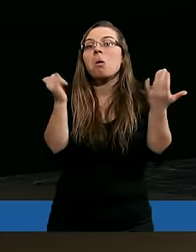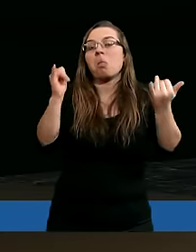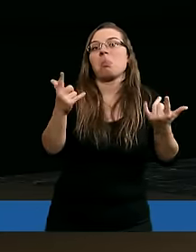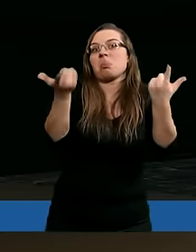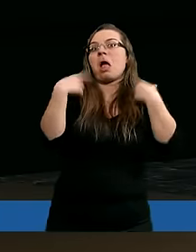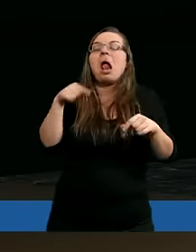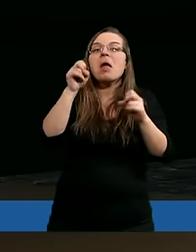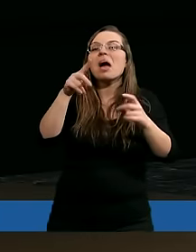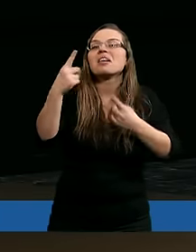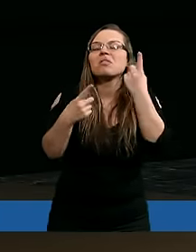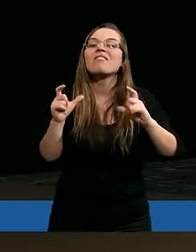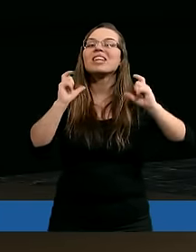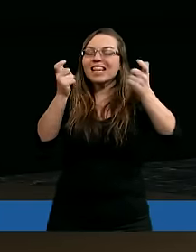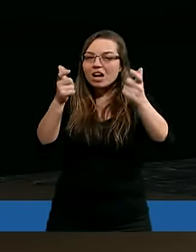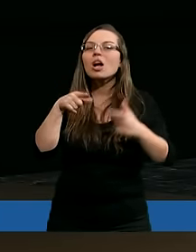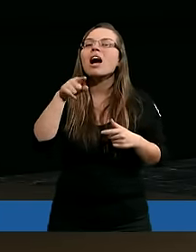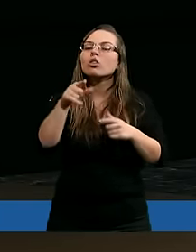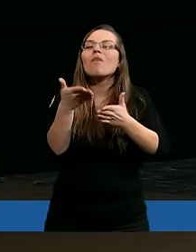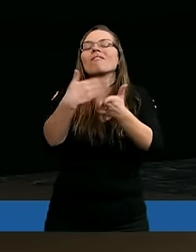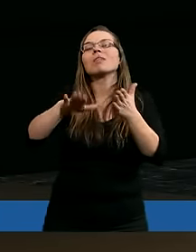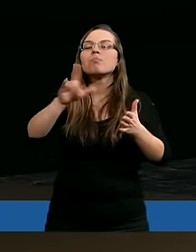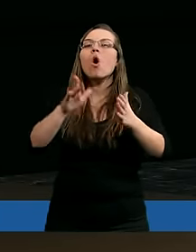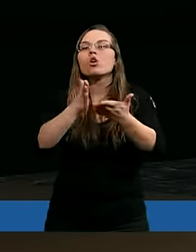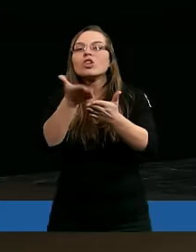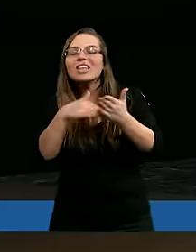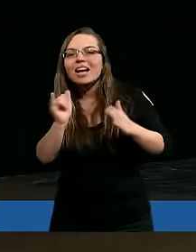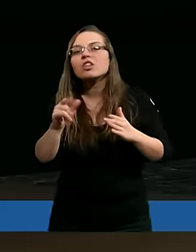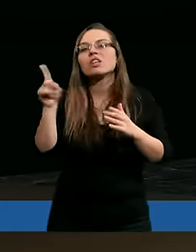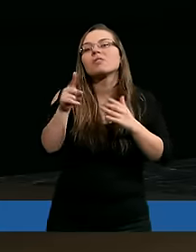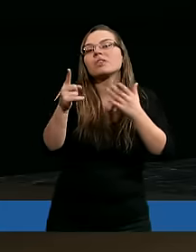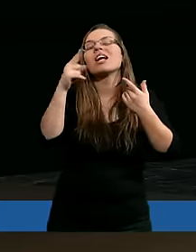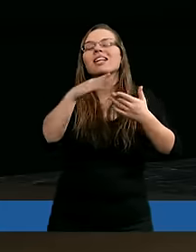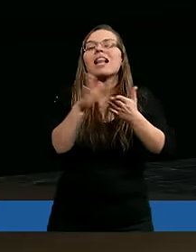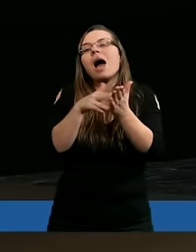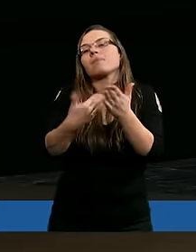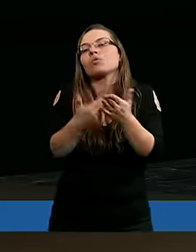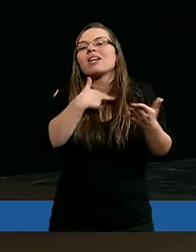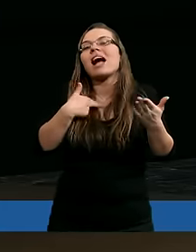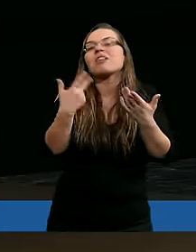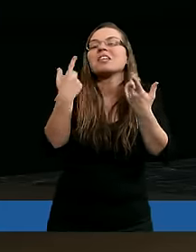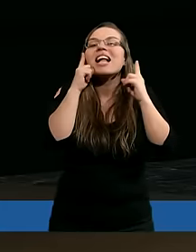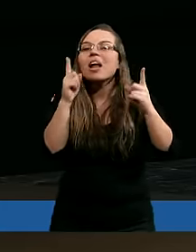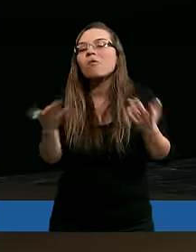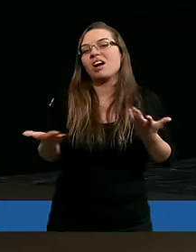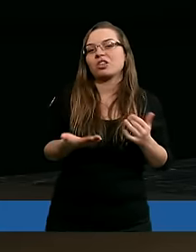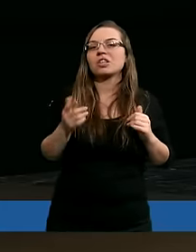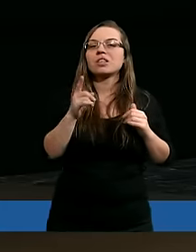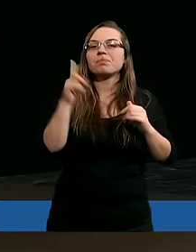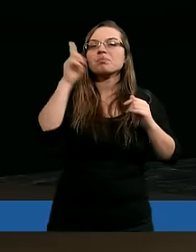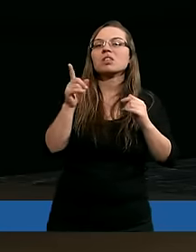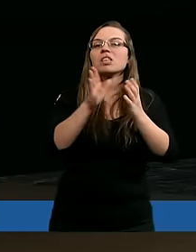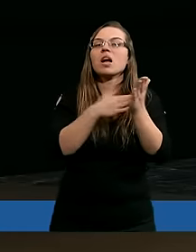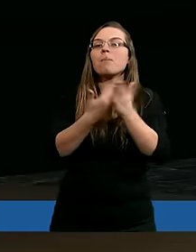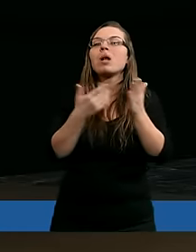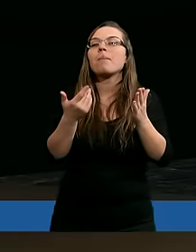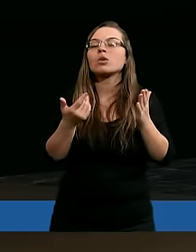tak się wydarzyło. Ale widzimy, że to wynika po części z pewnego, na przykład z degradacji naszego organizmu, tak? Że w związku z 6000